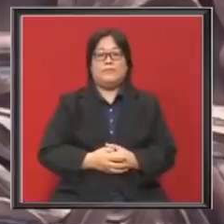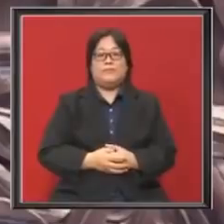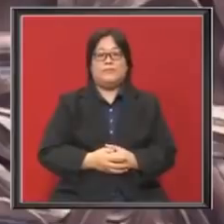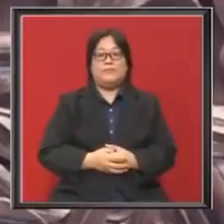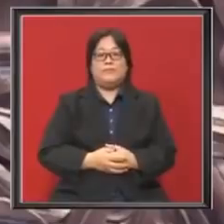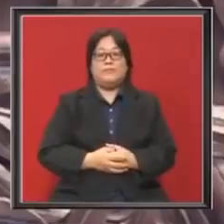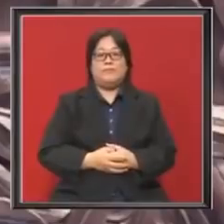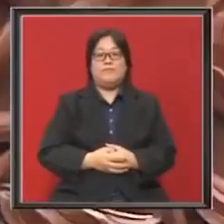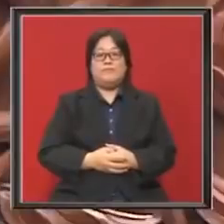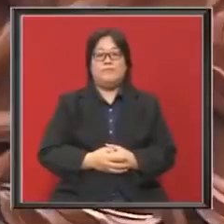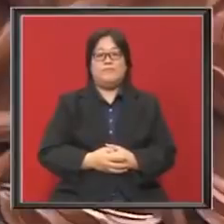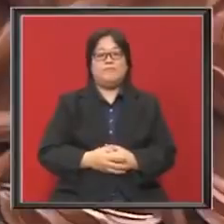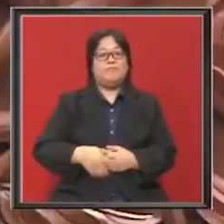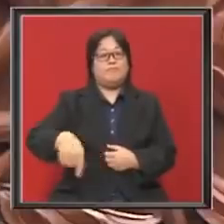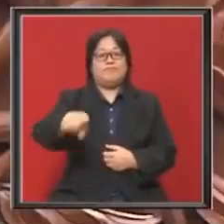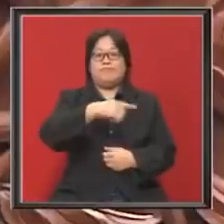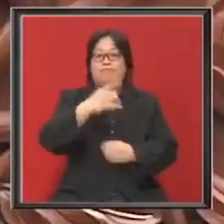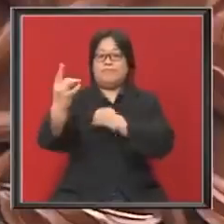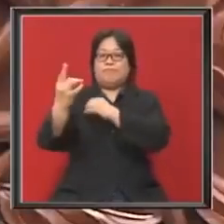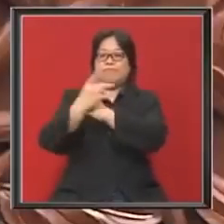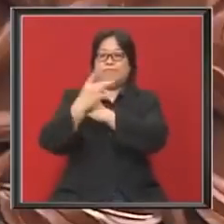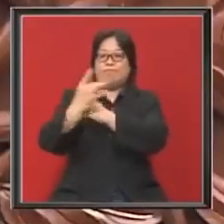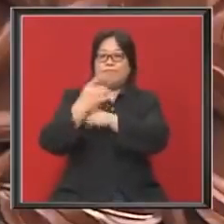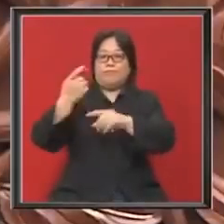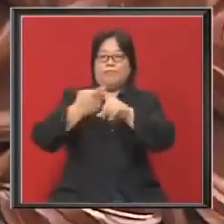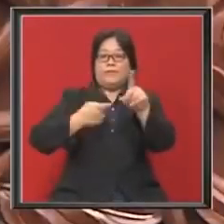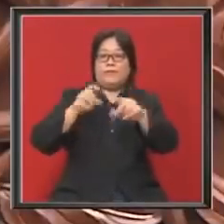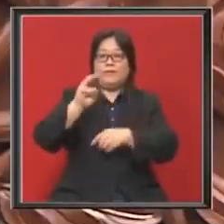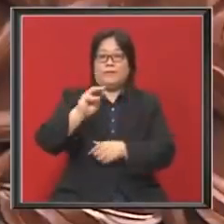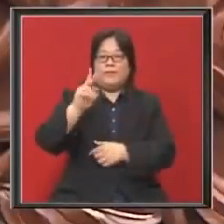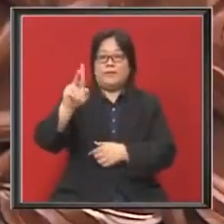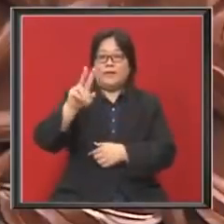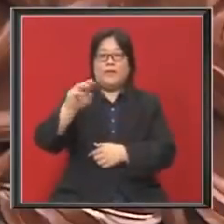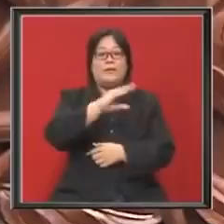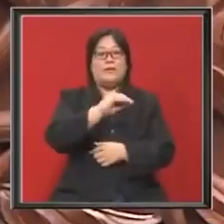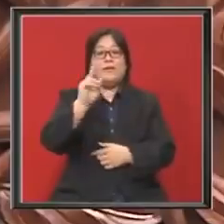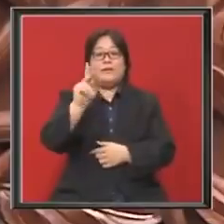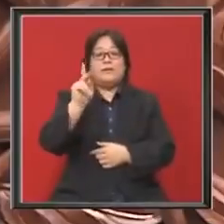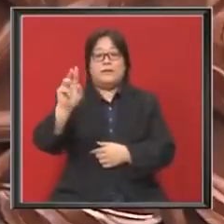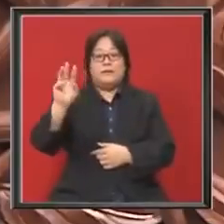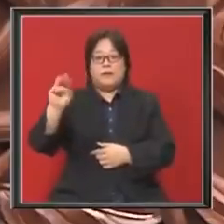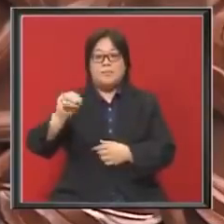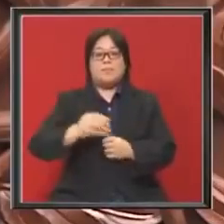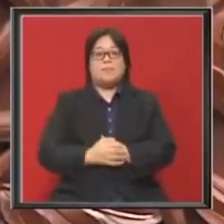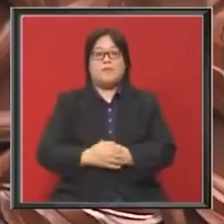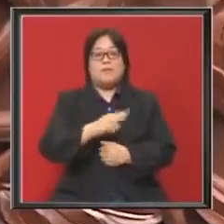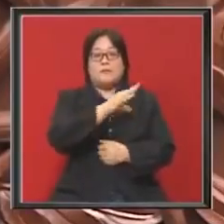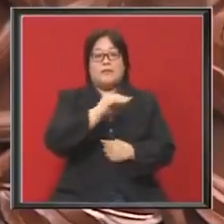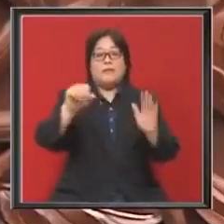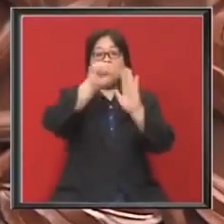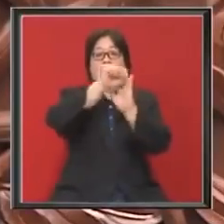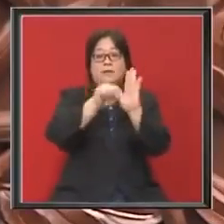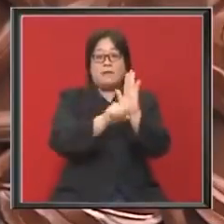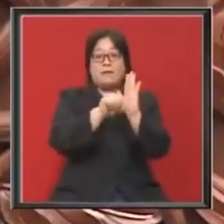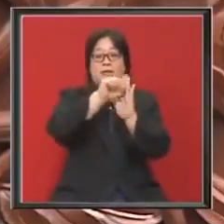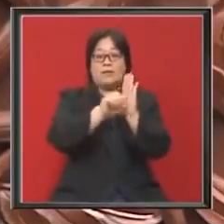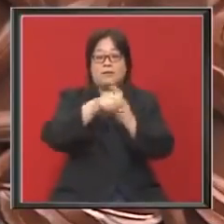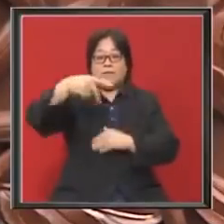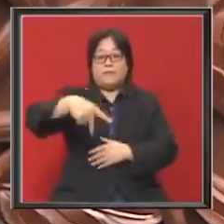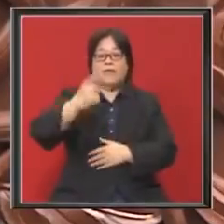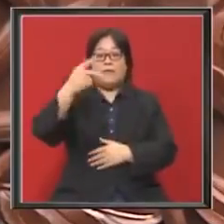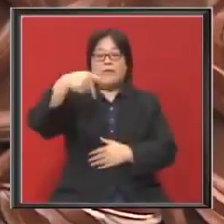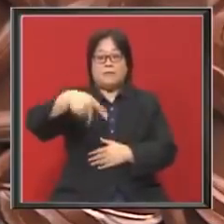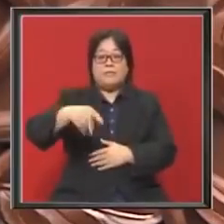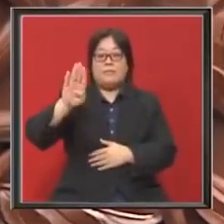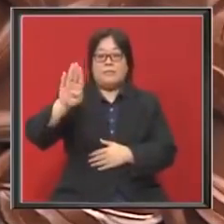dengan mengambil giro nasehat dari PH MKN dan Keke m100 salat-salat pqpqp